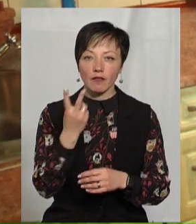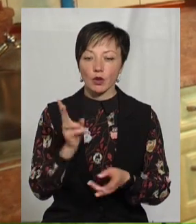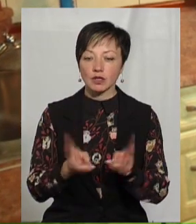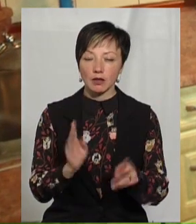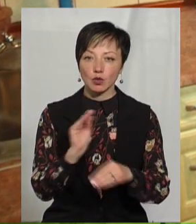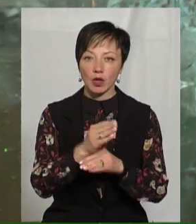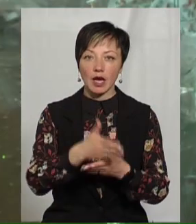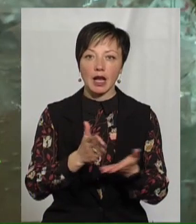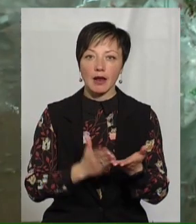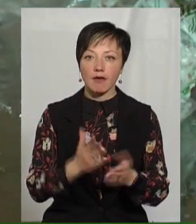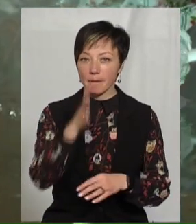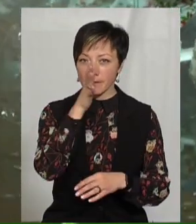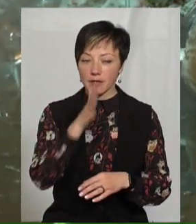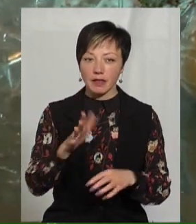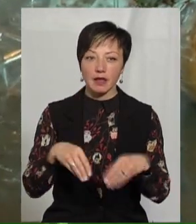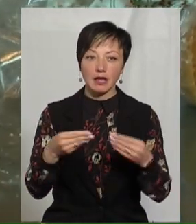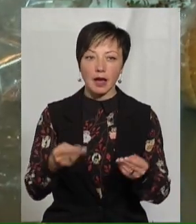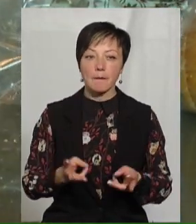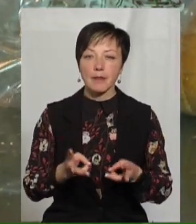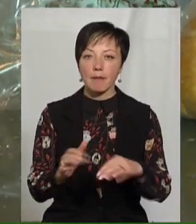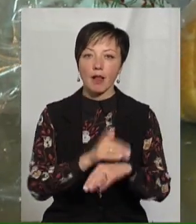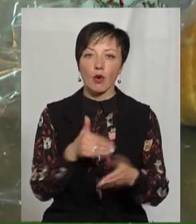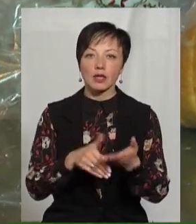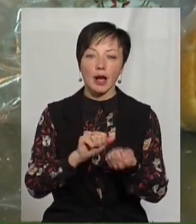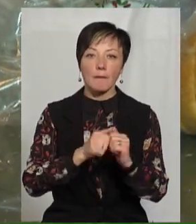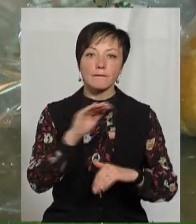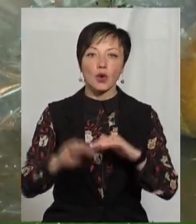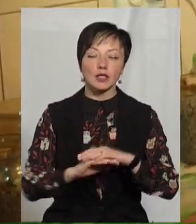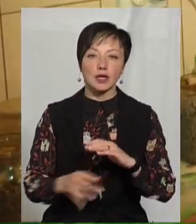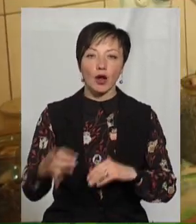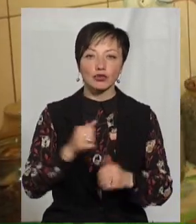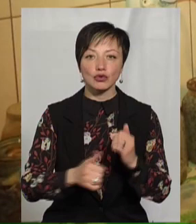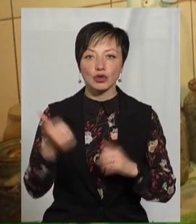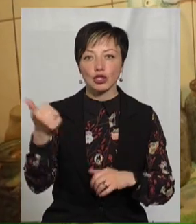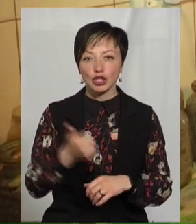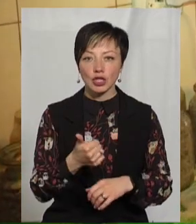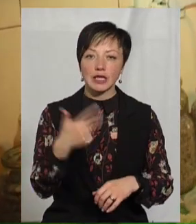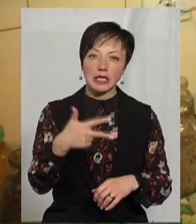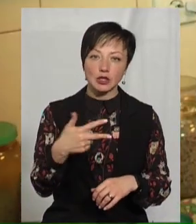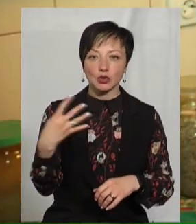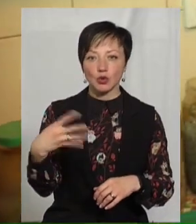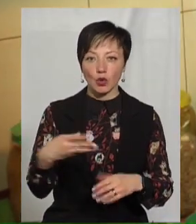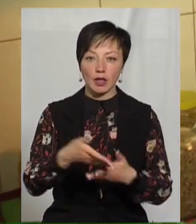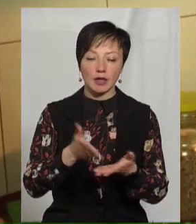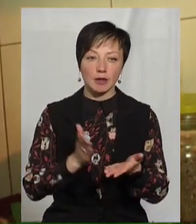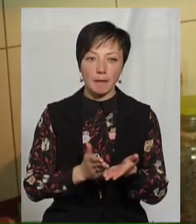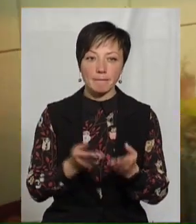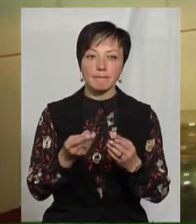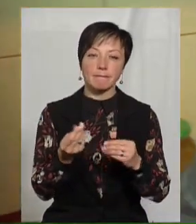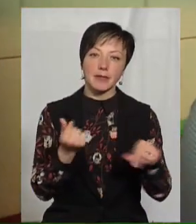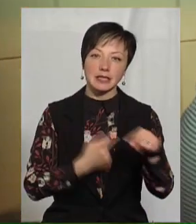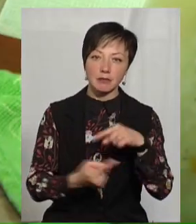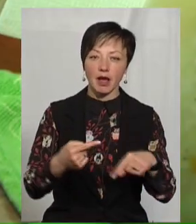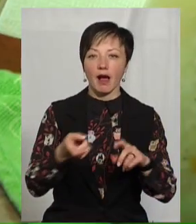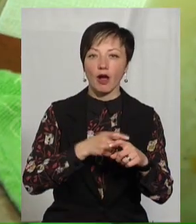хліб. Його протягом 5 місяців надає пекар-благодійник із Кам'янець-Подільського району. Щотижня 30-40 булок. Підприємці з ринку надають картоплю та